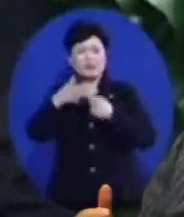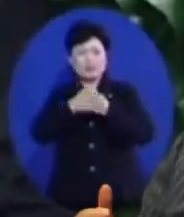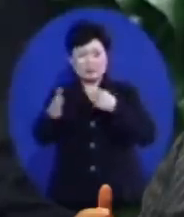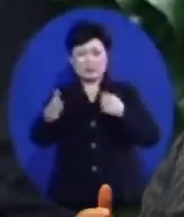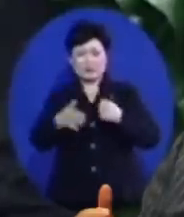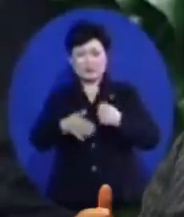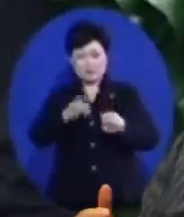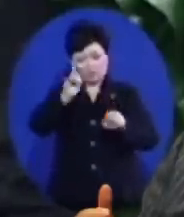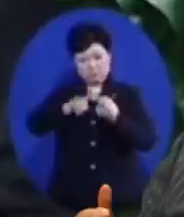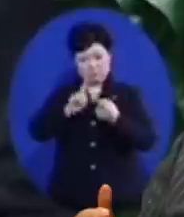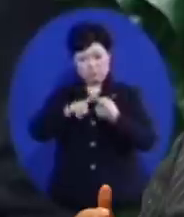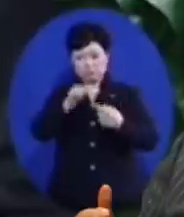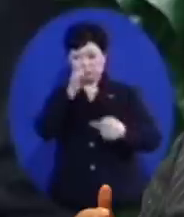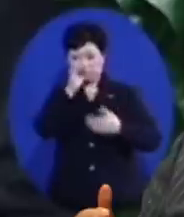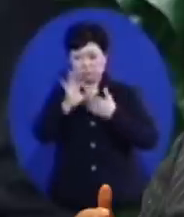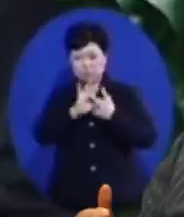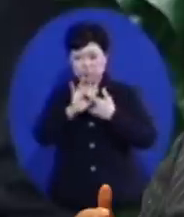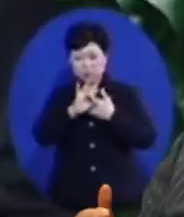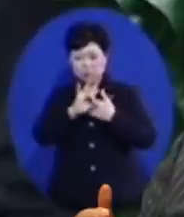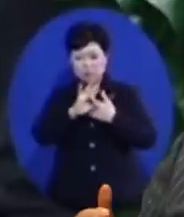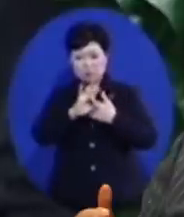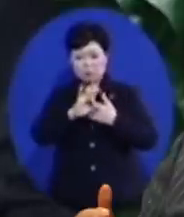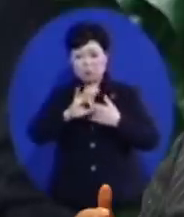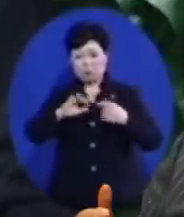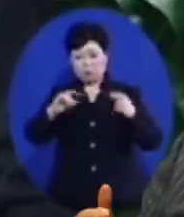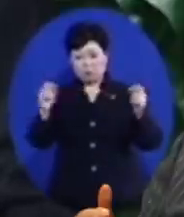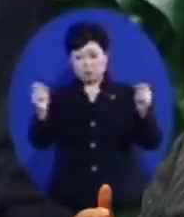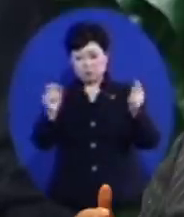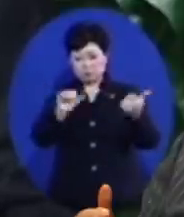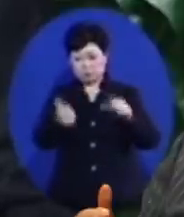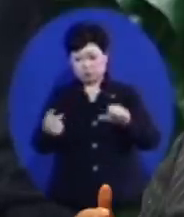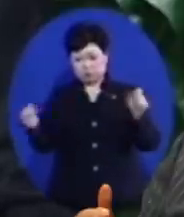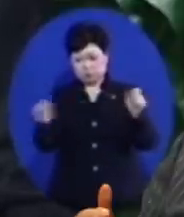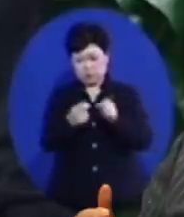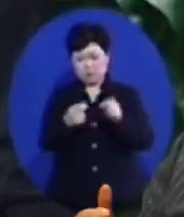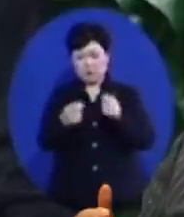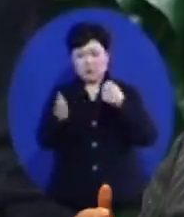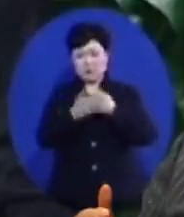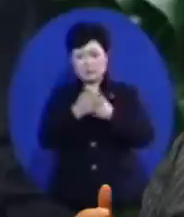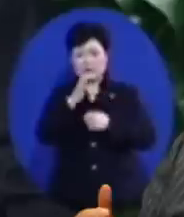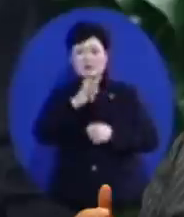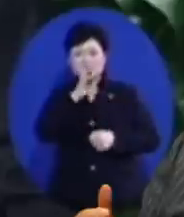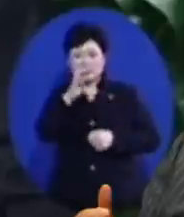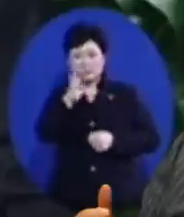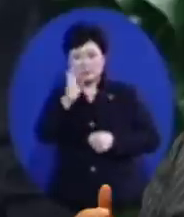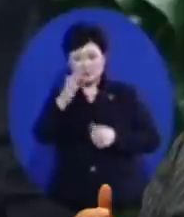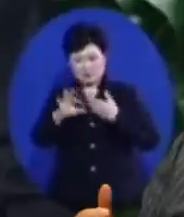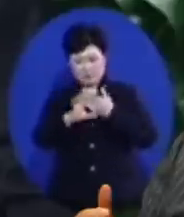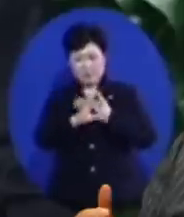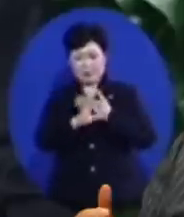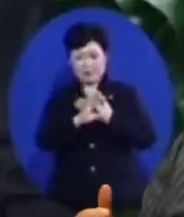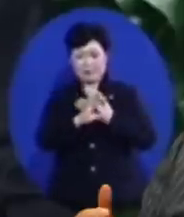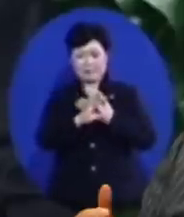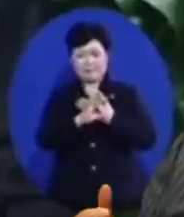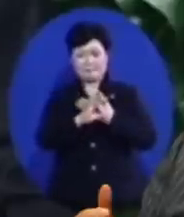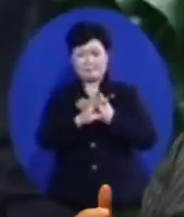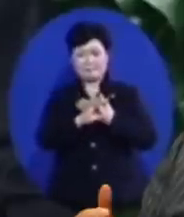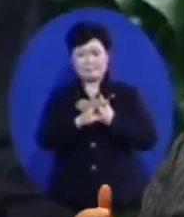그대로 있으면 얼마 있으면 죽습니다. 그래서 40이쯤 되면 독수리가